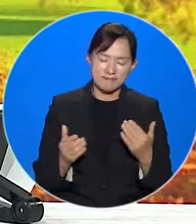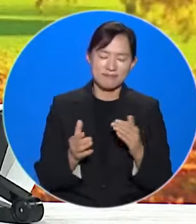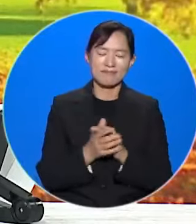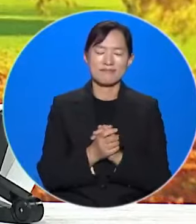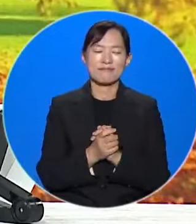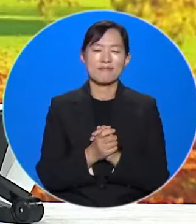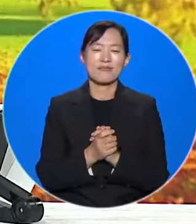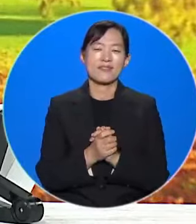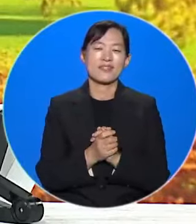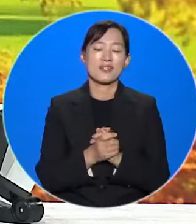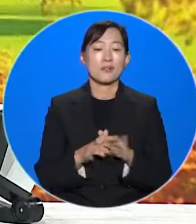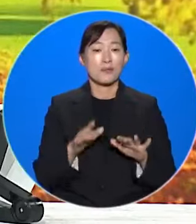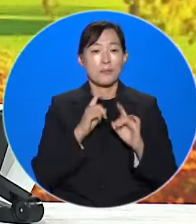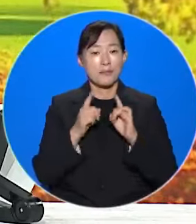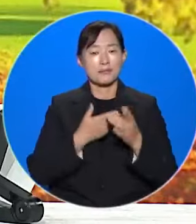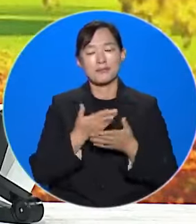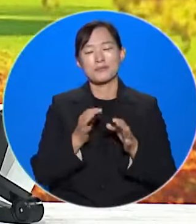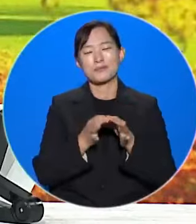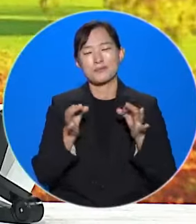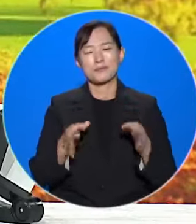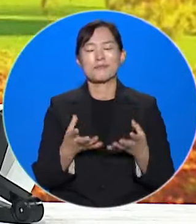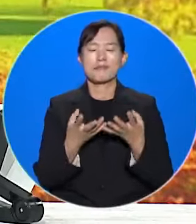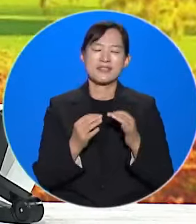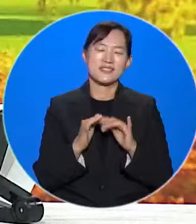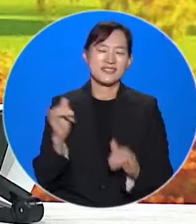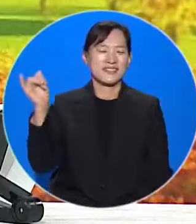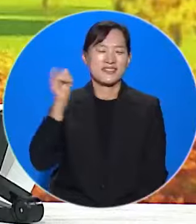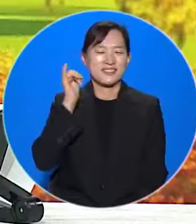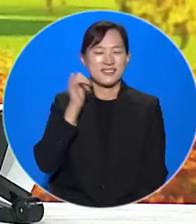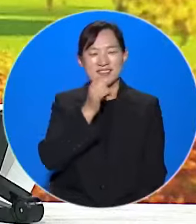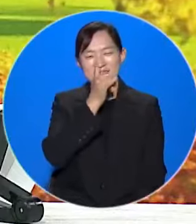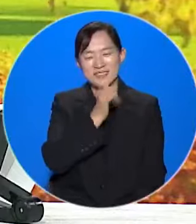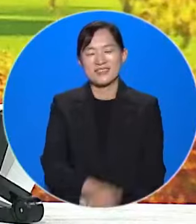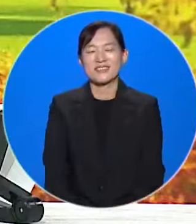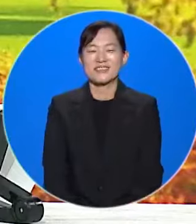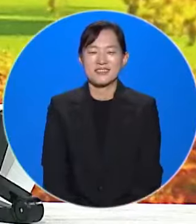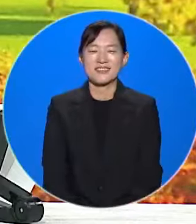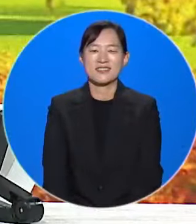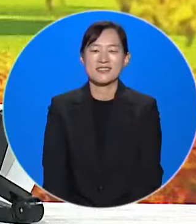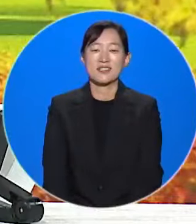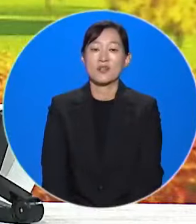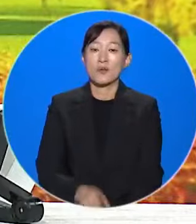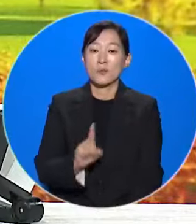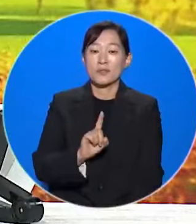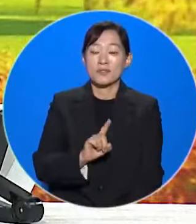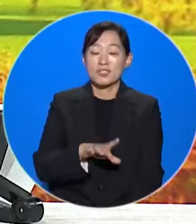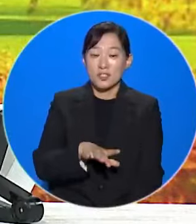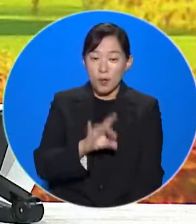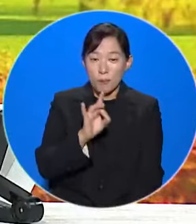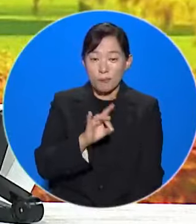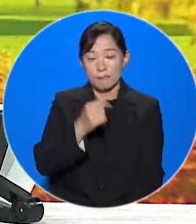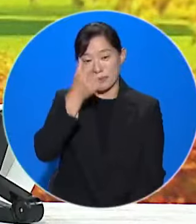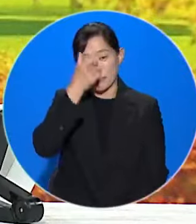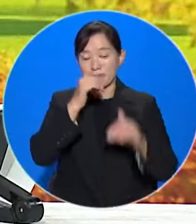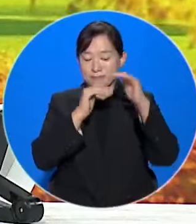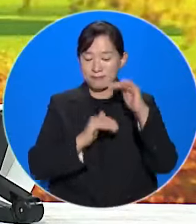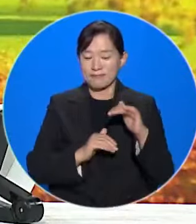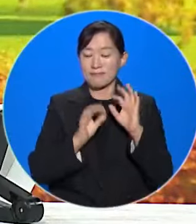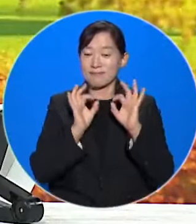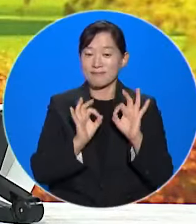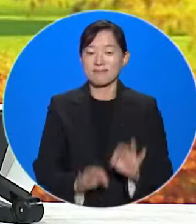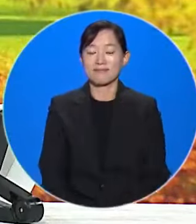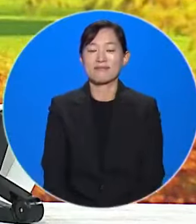아멘. 오늘의 말씀을 나누는 동안 지금 이 시간 많은 분들이 전화주고 계신데요. 오늘 첫 번째 기도사연